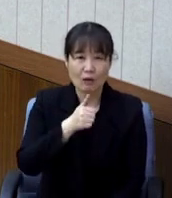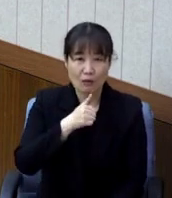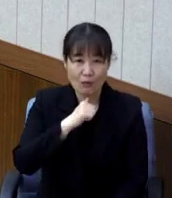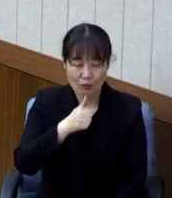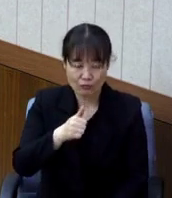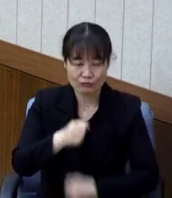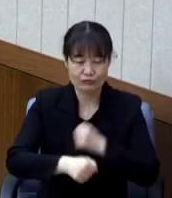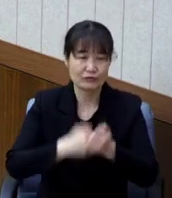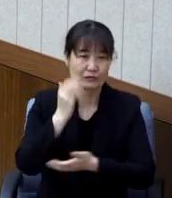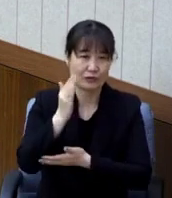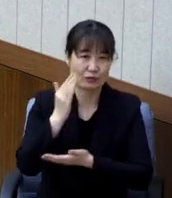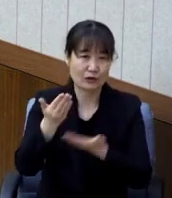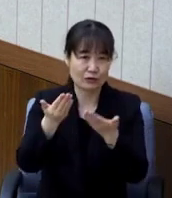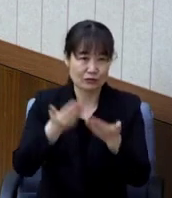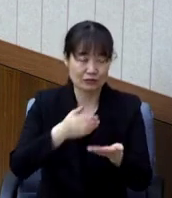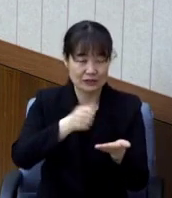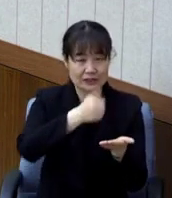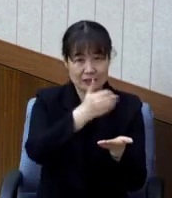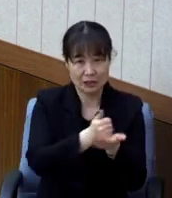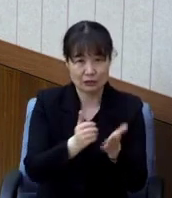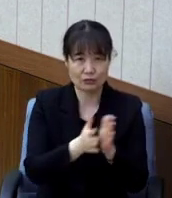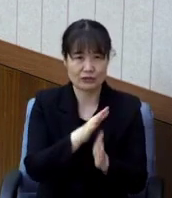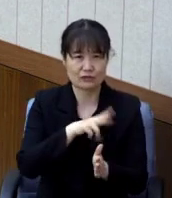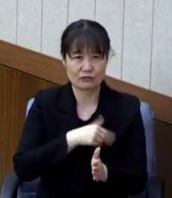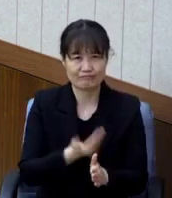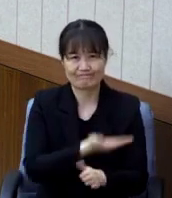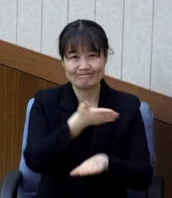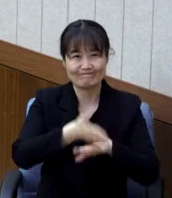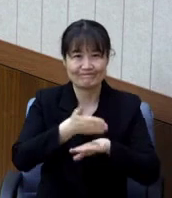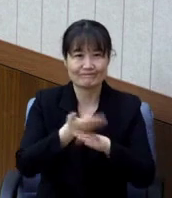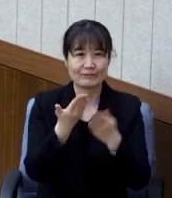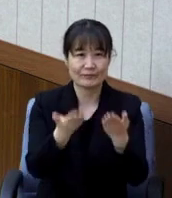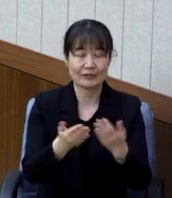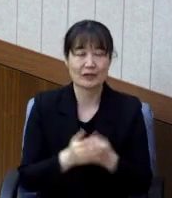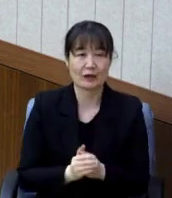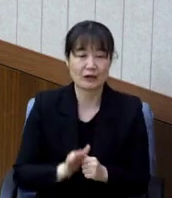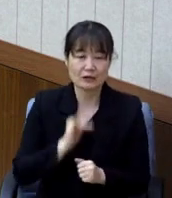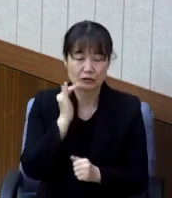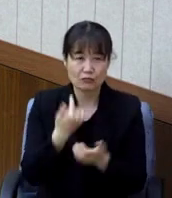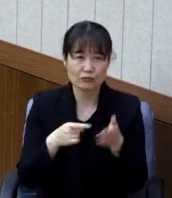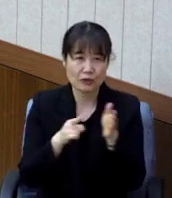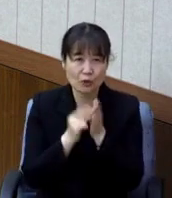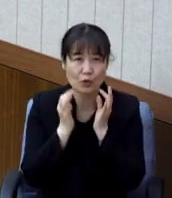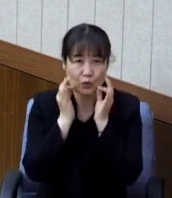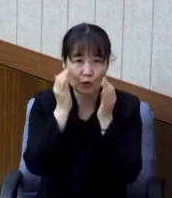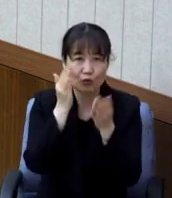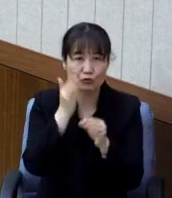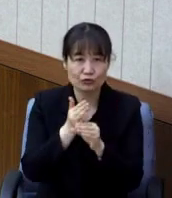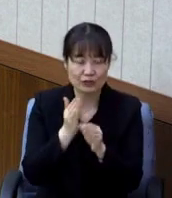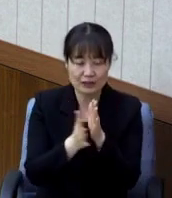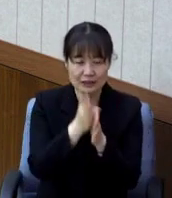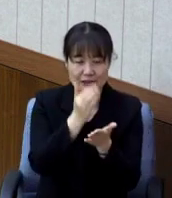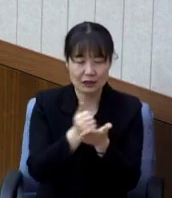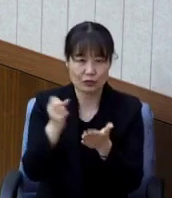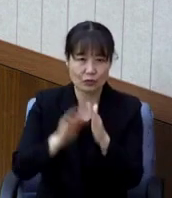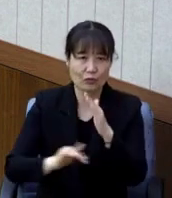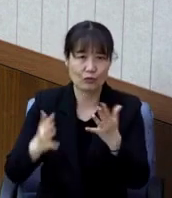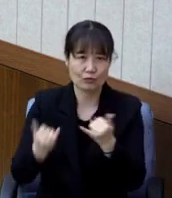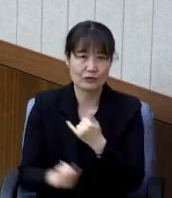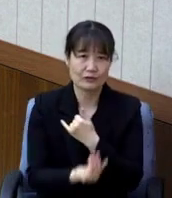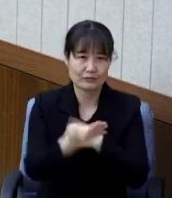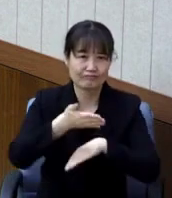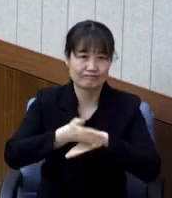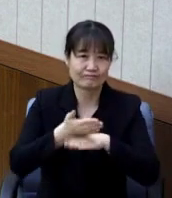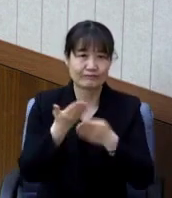기회를 주신 의장님과 선배 동료 의원님께 감사드립니다. 의정부를 위해 노력하시는 시장님을 비롯한 공직자